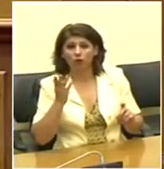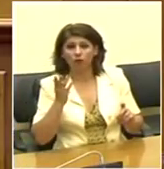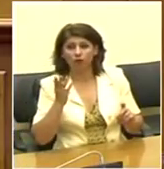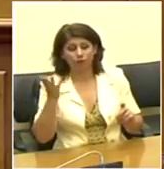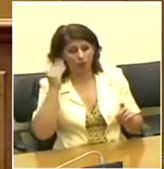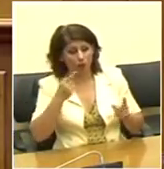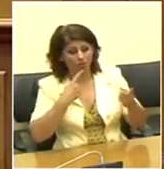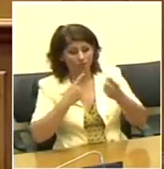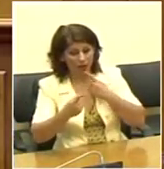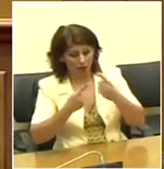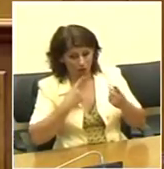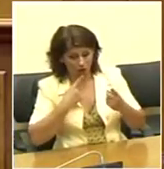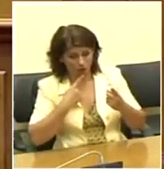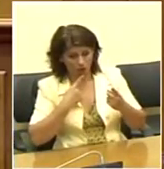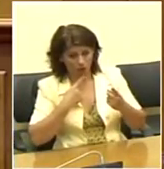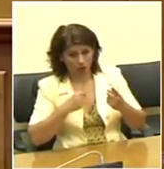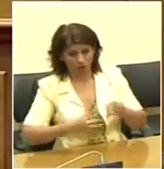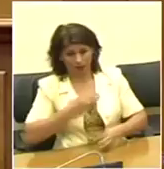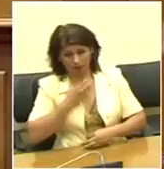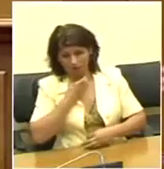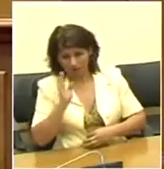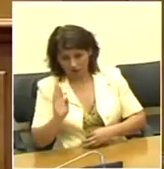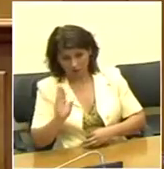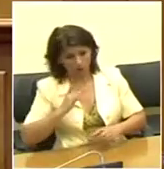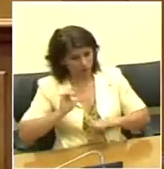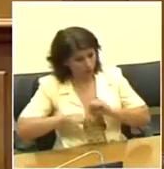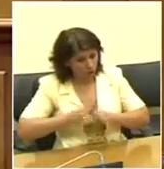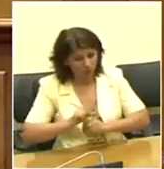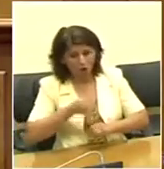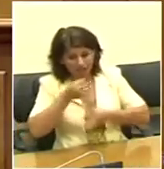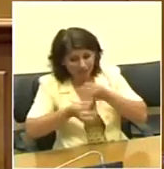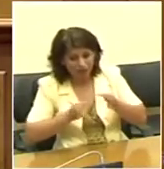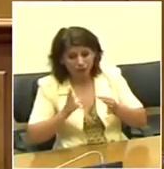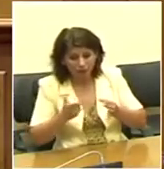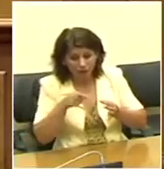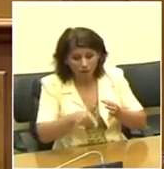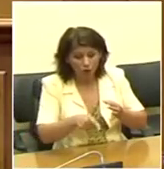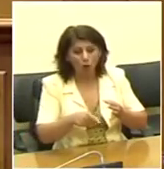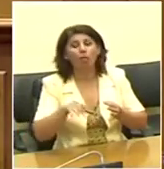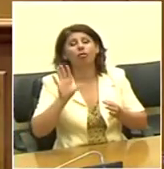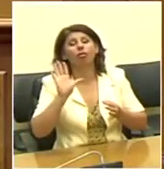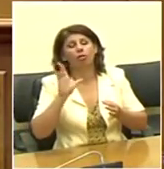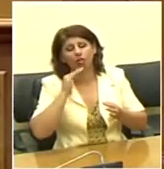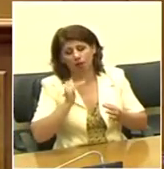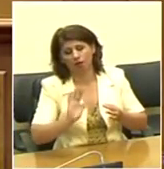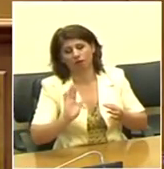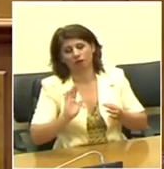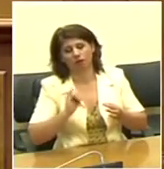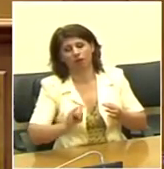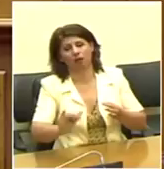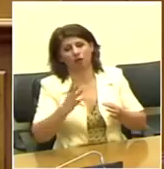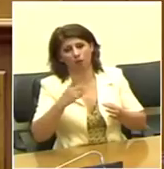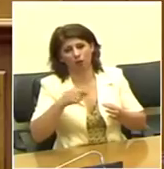διάλογο ανάμεσά μας, κυρία Βενιζέλο, που προσπαθώ να εξηγήσω γιατί δεν ισχύει το 5,2 και